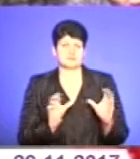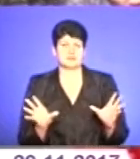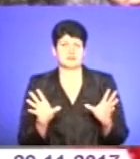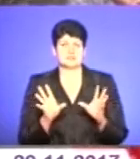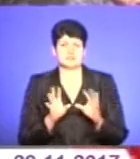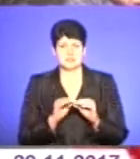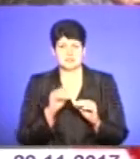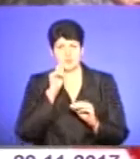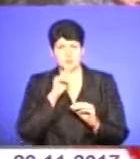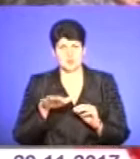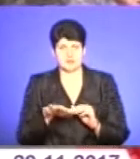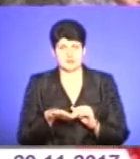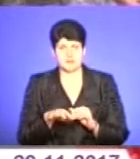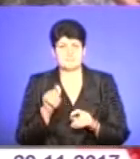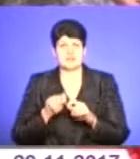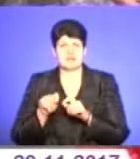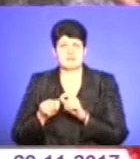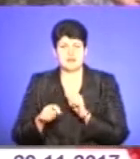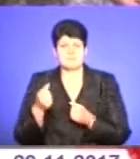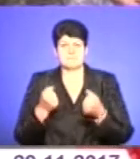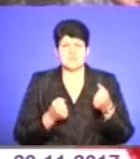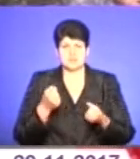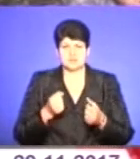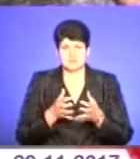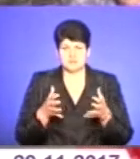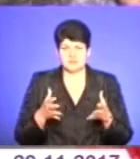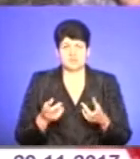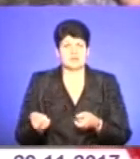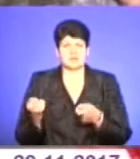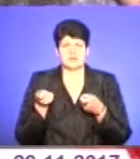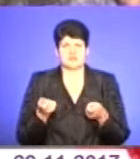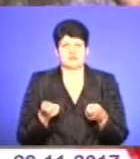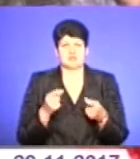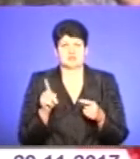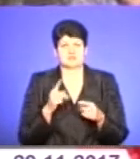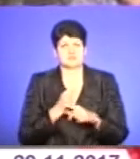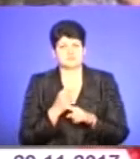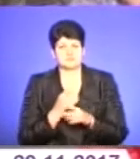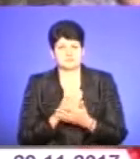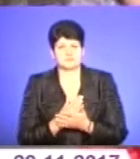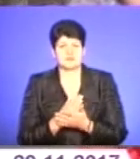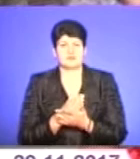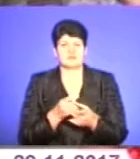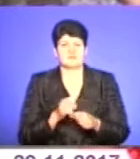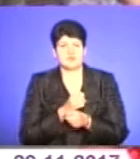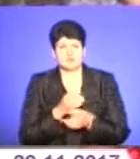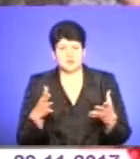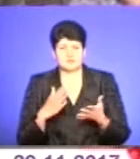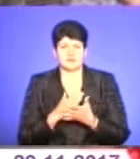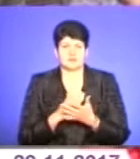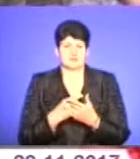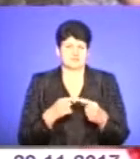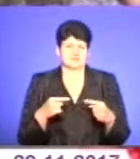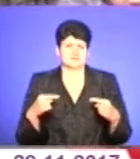цілісність країни. Перевіряємо машини в основному, чи не перевозять боєприпасів, вибухівки, інших